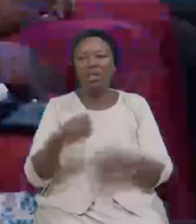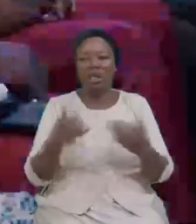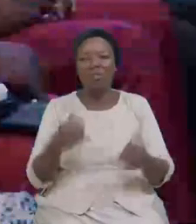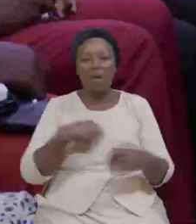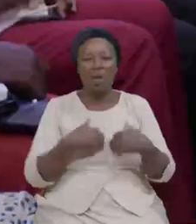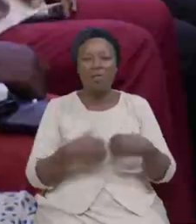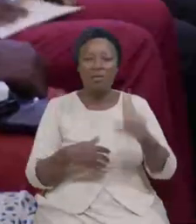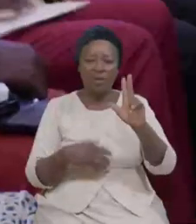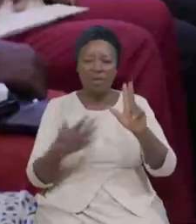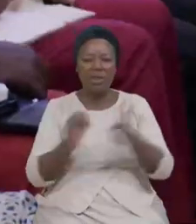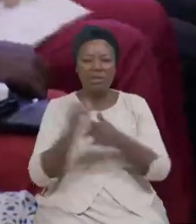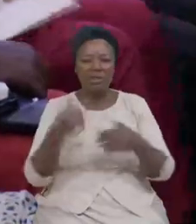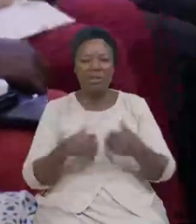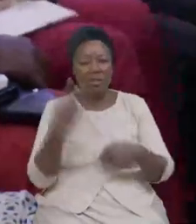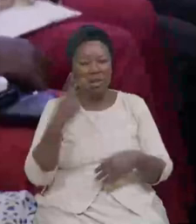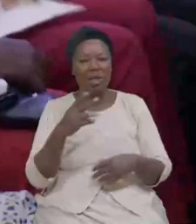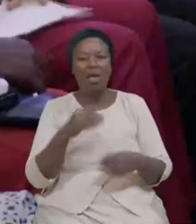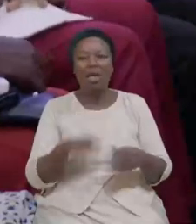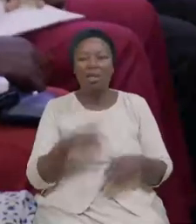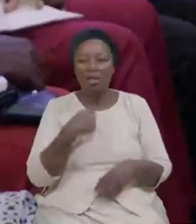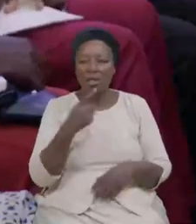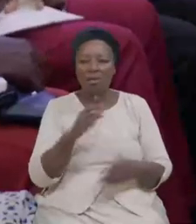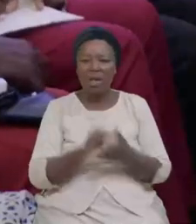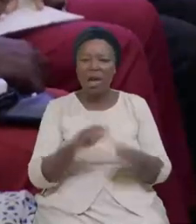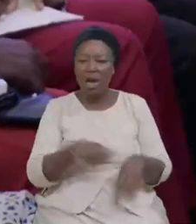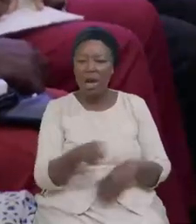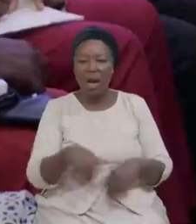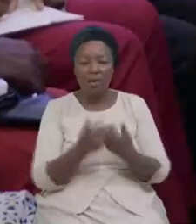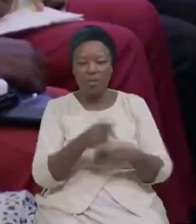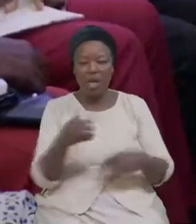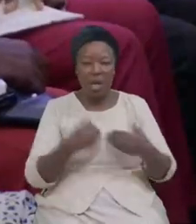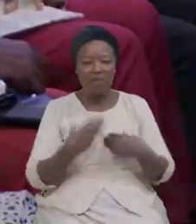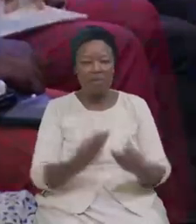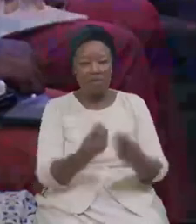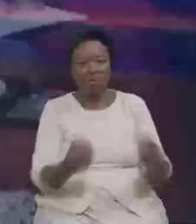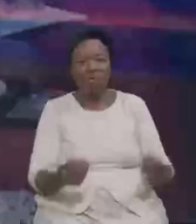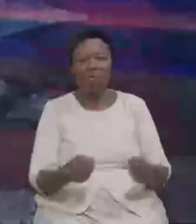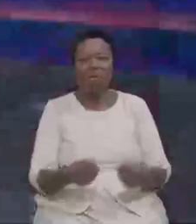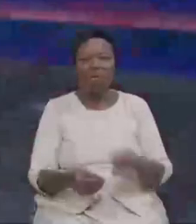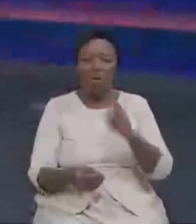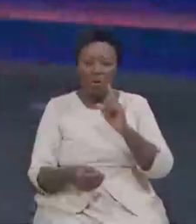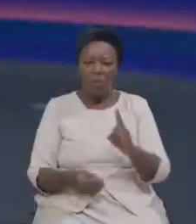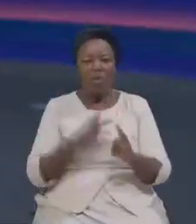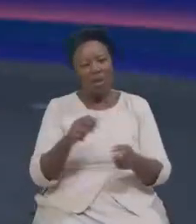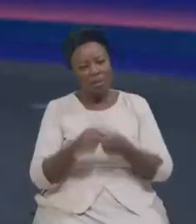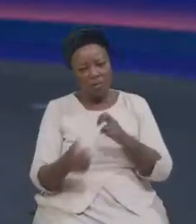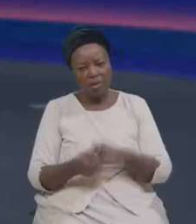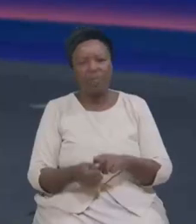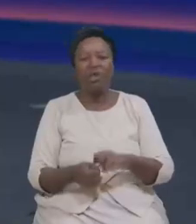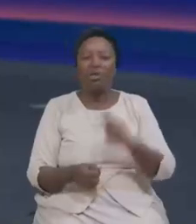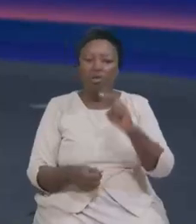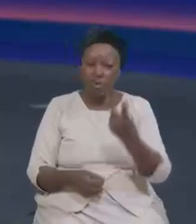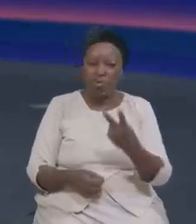vous montrer comment ils ont eu leur solution. Premièrement, les problèmes. Deuxièmement, il y a les promesses.